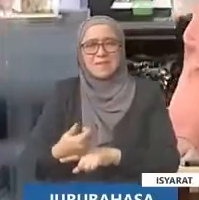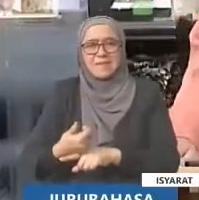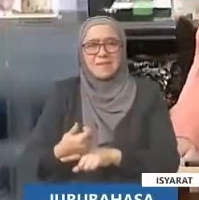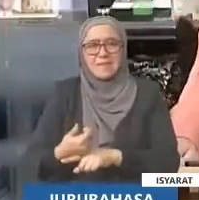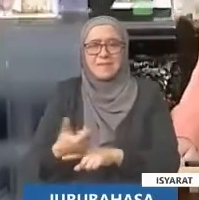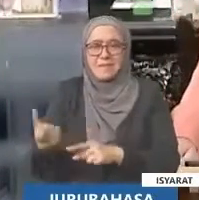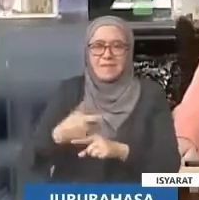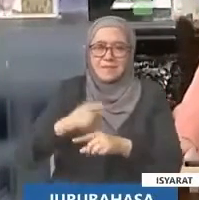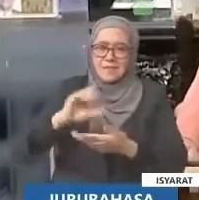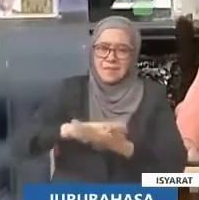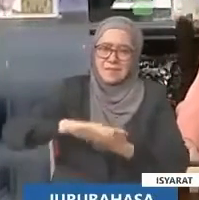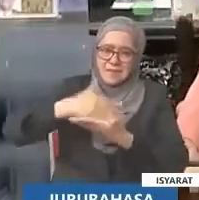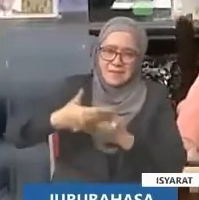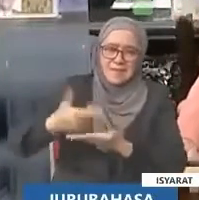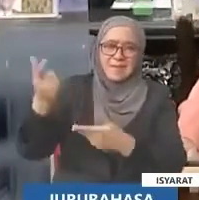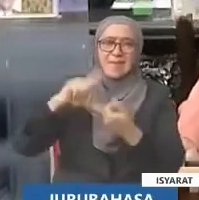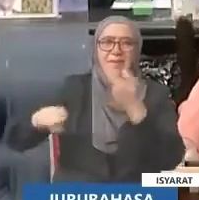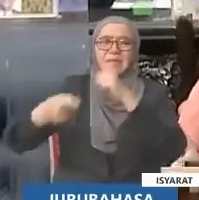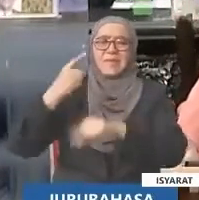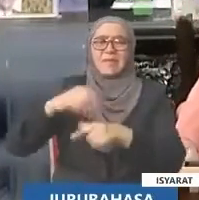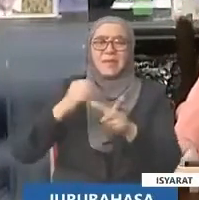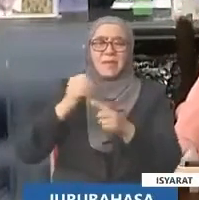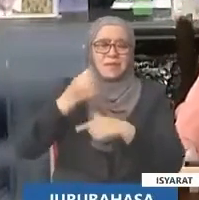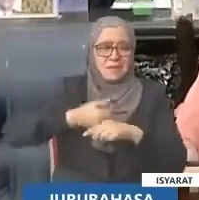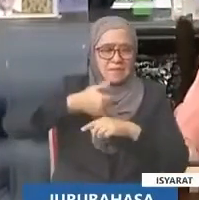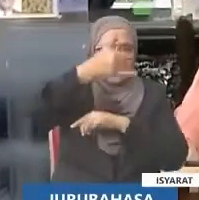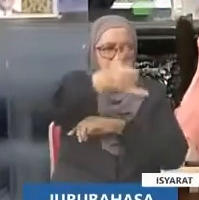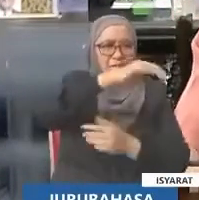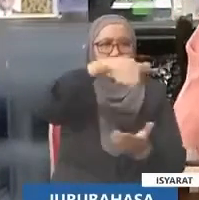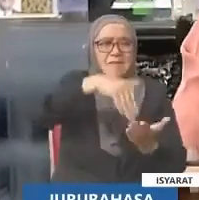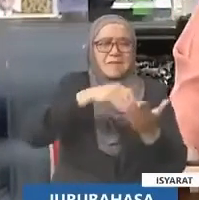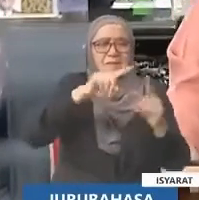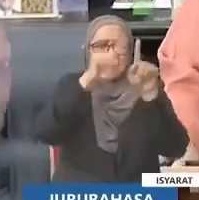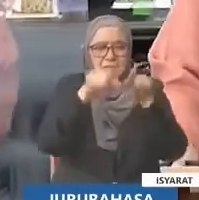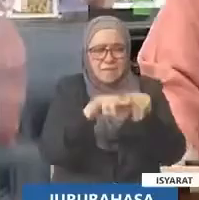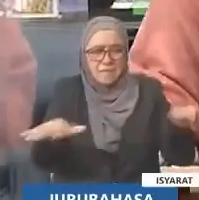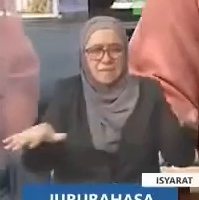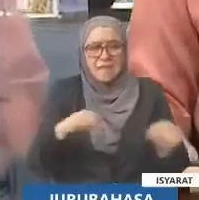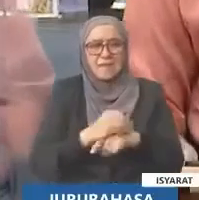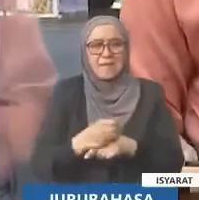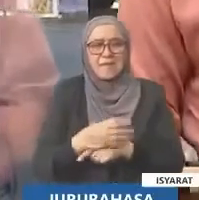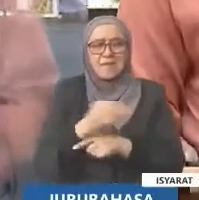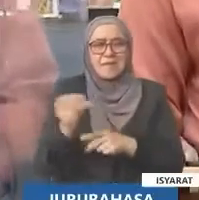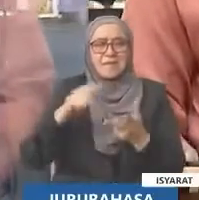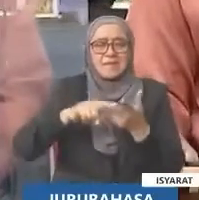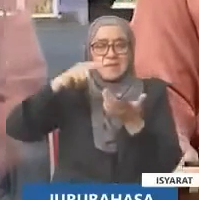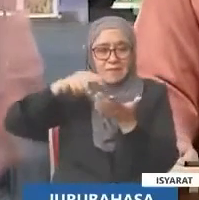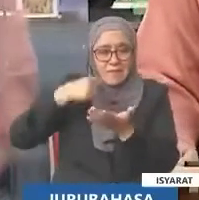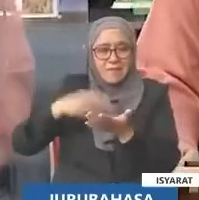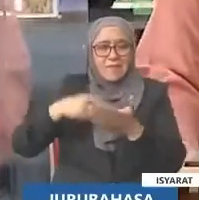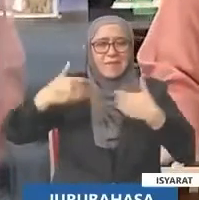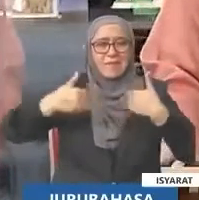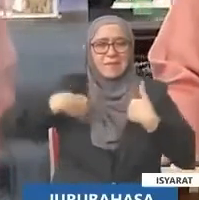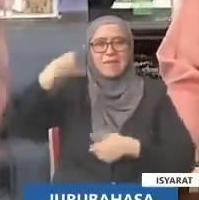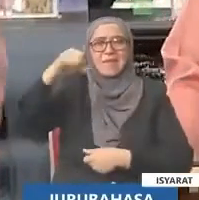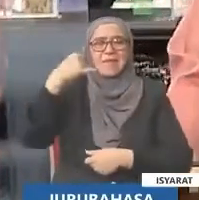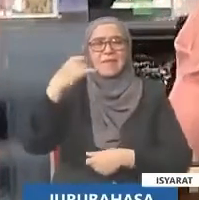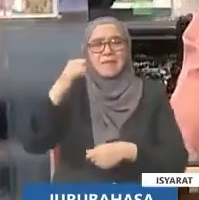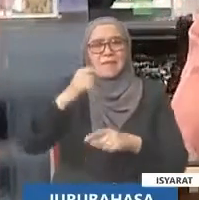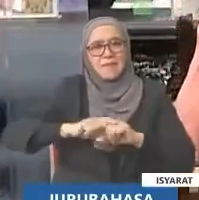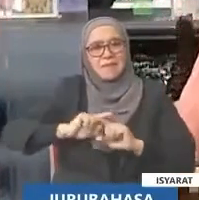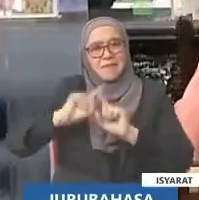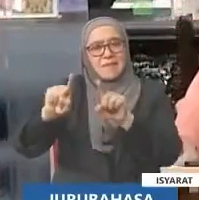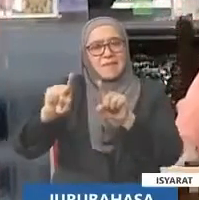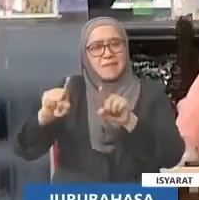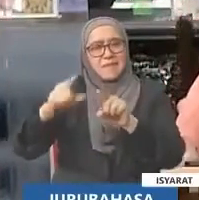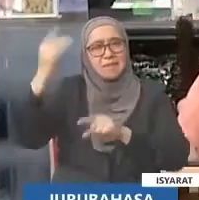membuat tugasan pengajian. Malah, kadang-kadang ada juga antara mereka yang tidak dapat hadir ke kuliah online. Bagi